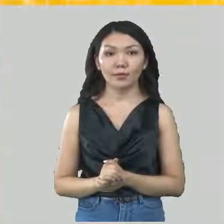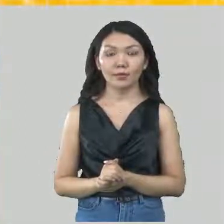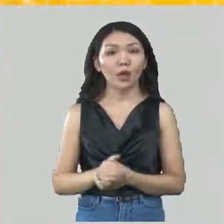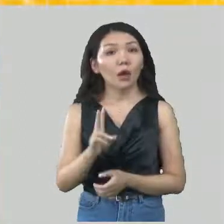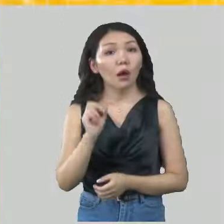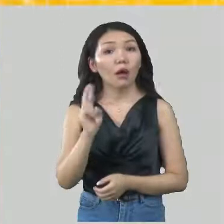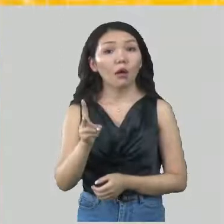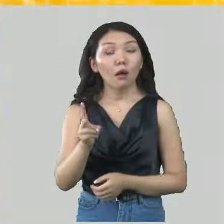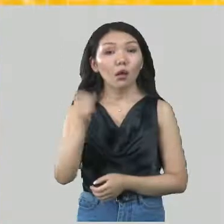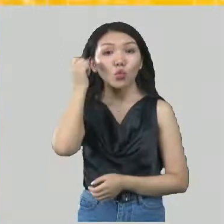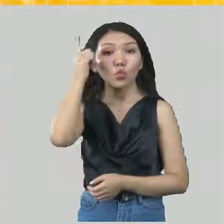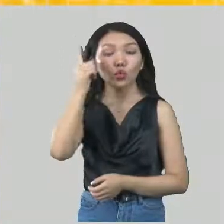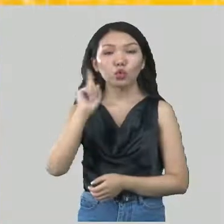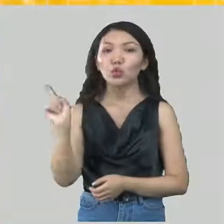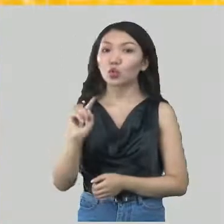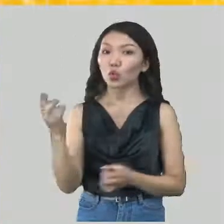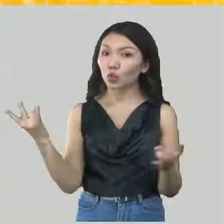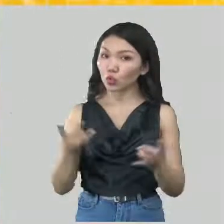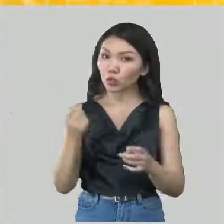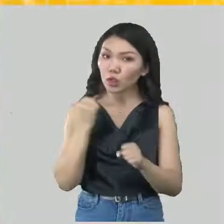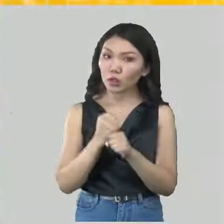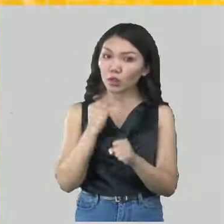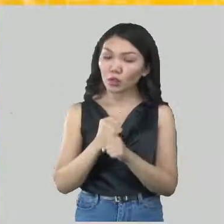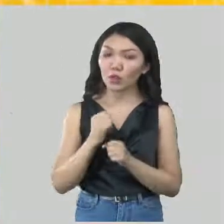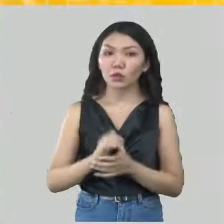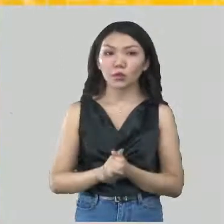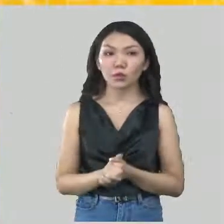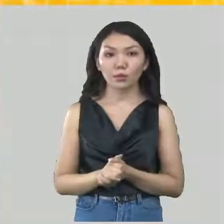Как узнать, что нужно сделать?